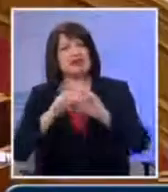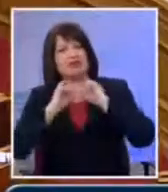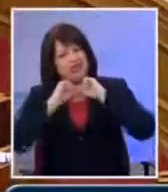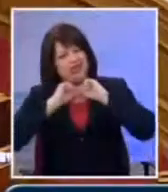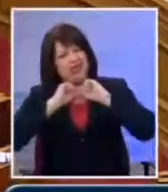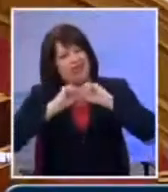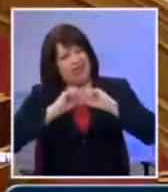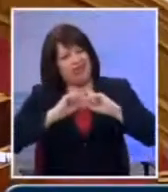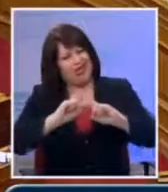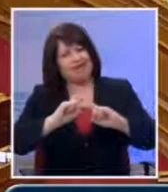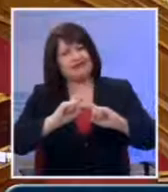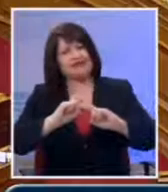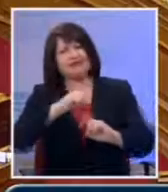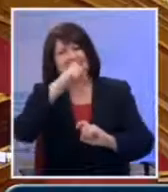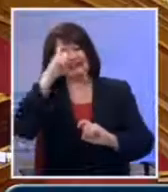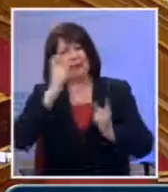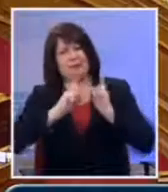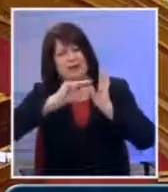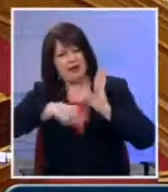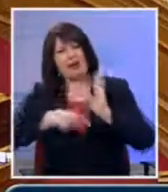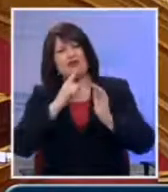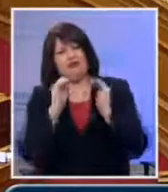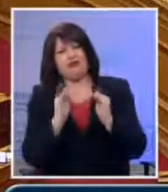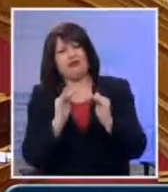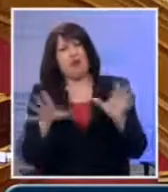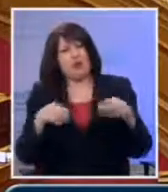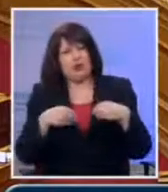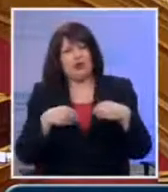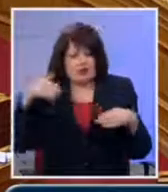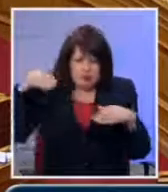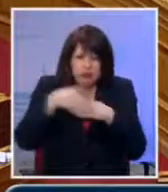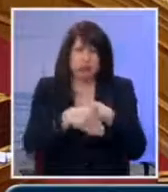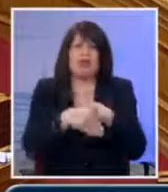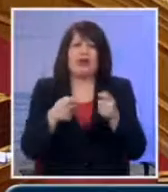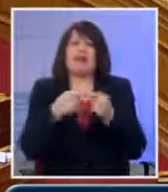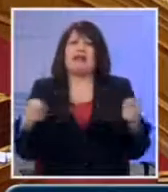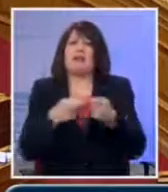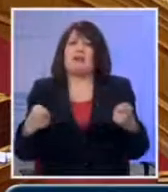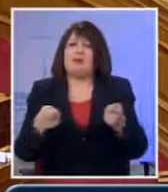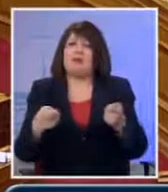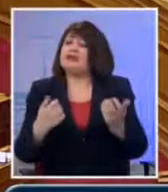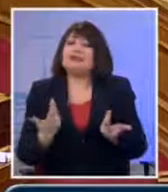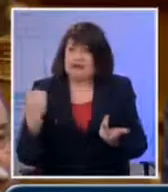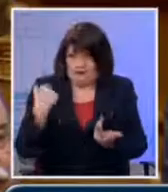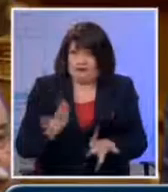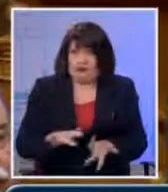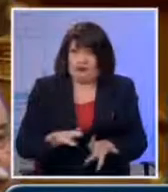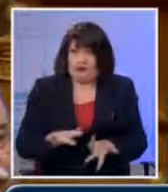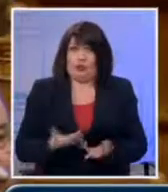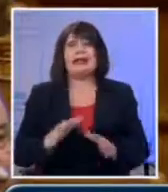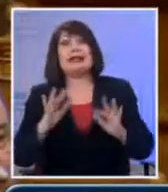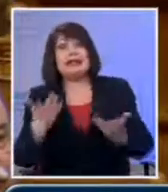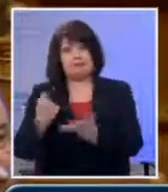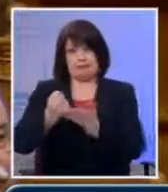στα βράχια και στα αγκάθια μιας μνημονιακής πολιτικής και να δεχθούμε ηφαισιακά μνημονιακά μέτρα, ή